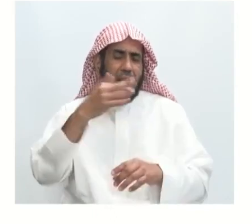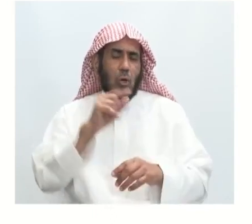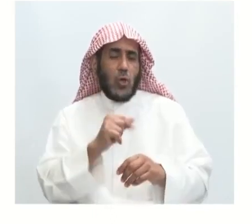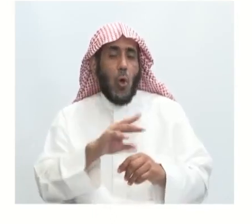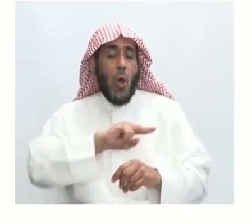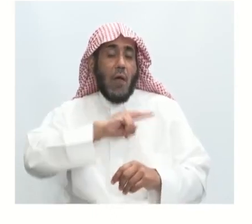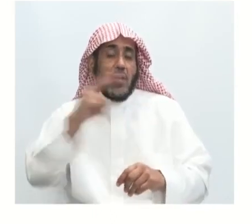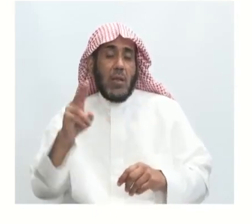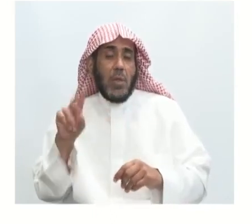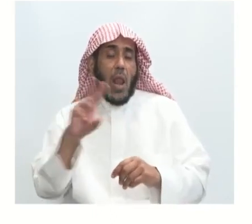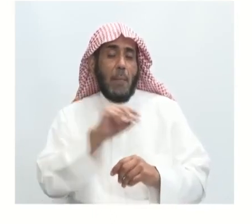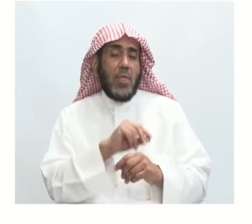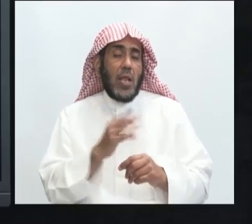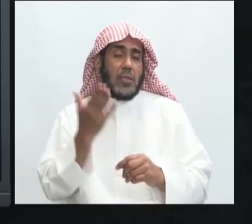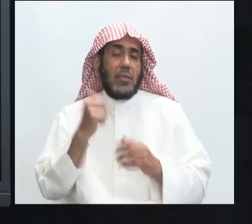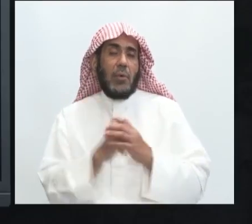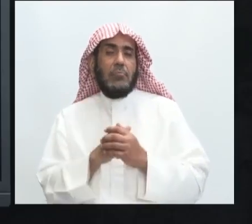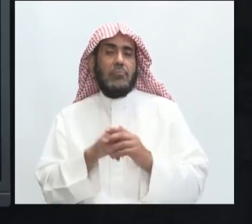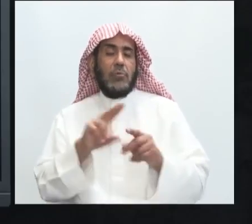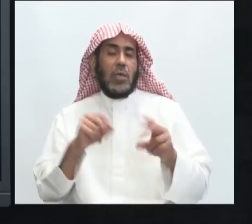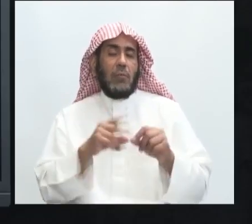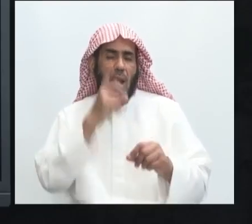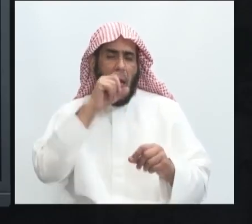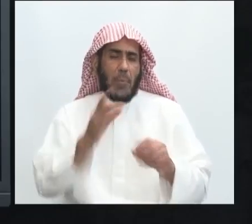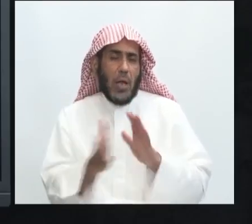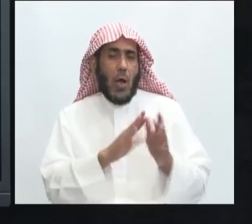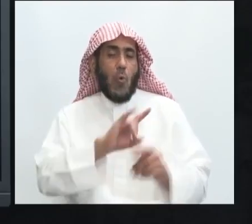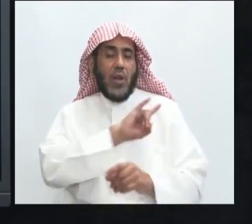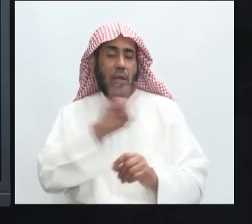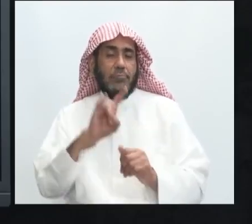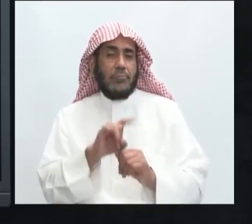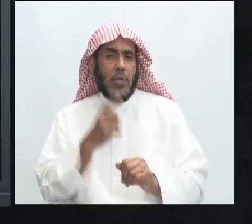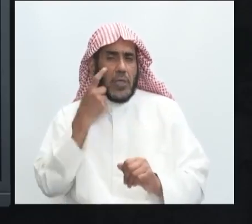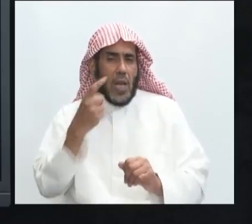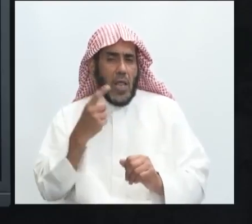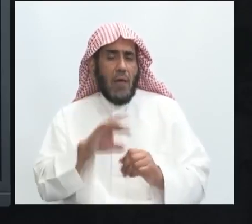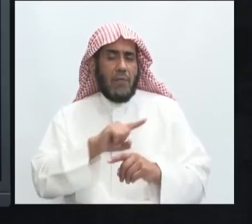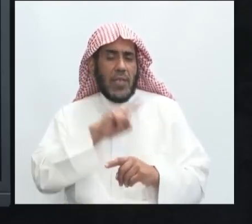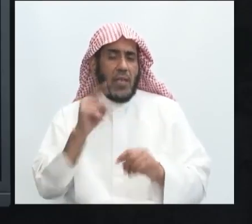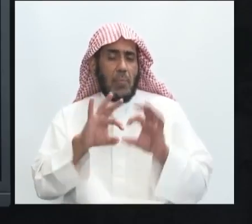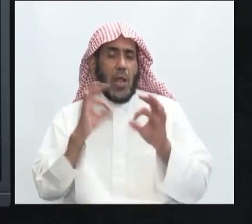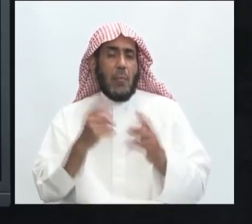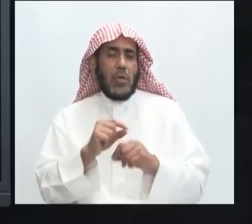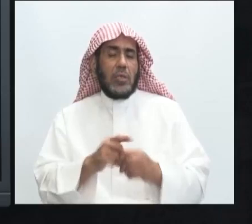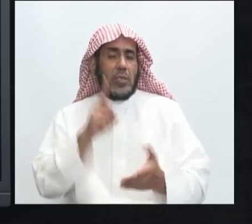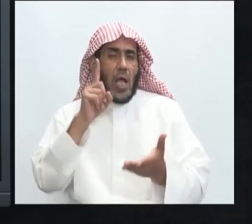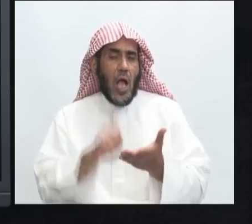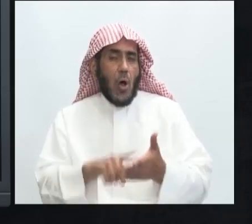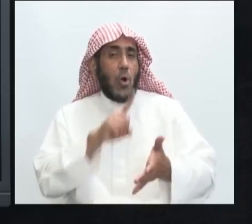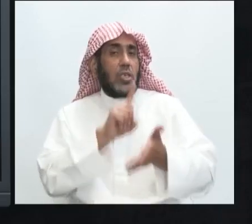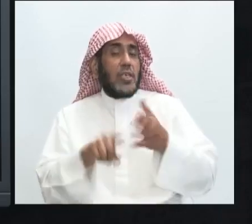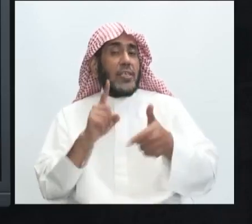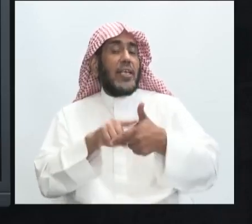هنا في جميع الامثله لاحظ الامثله السابقه سواء كانت في الامر ام في النهي تلحظ في جميع الامثله السابقه تحقق شرطين